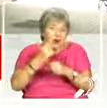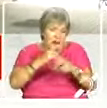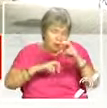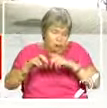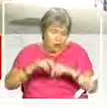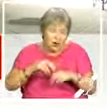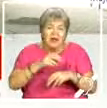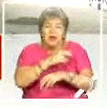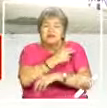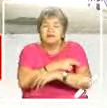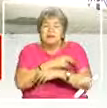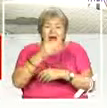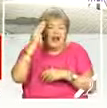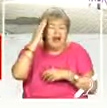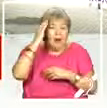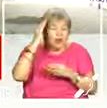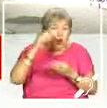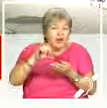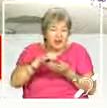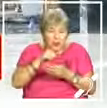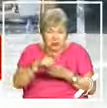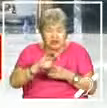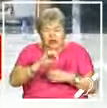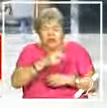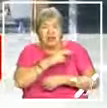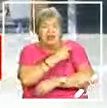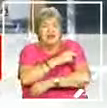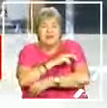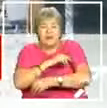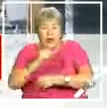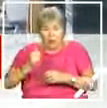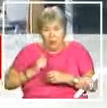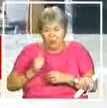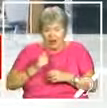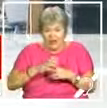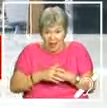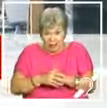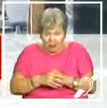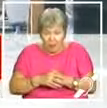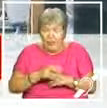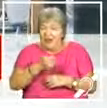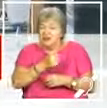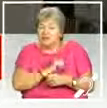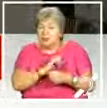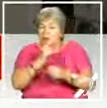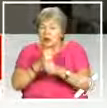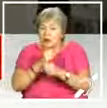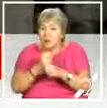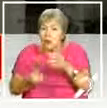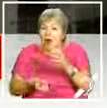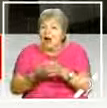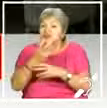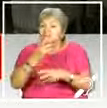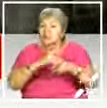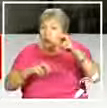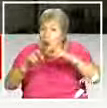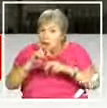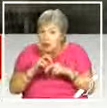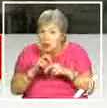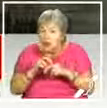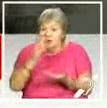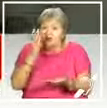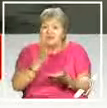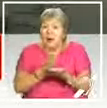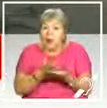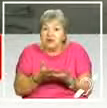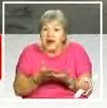de Neurochirurgie și la Spitalul Militar. Inspectoratul Teritorial de Muncă a început o anchetă pentru a